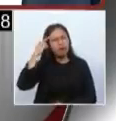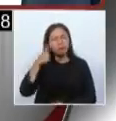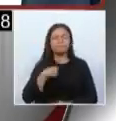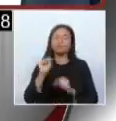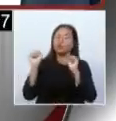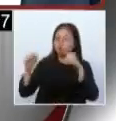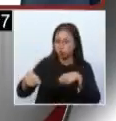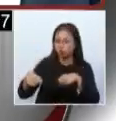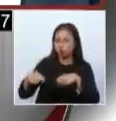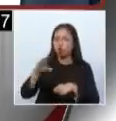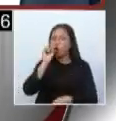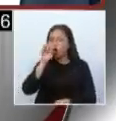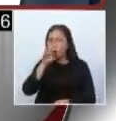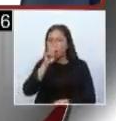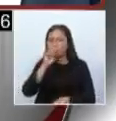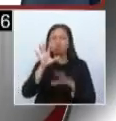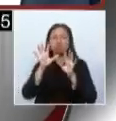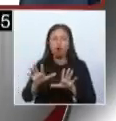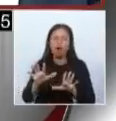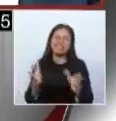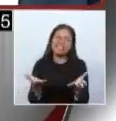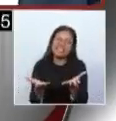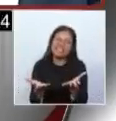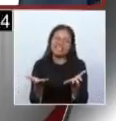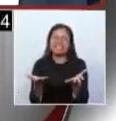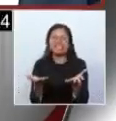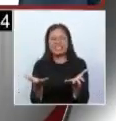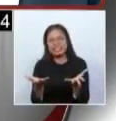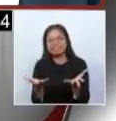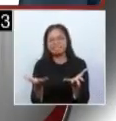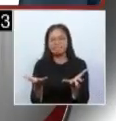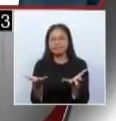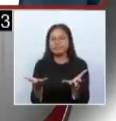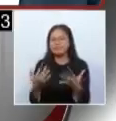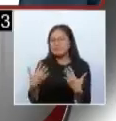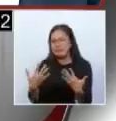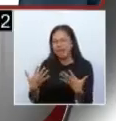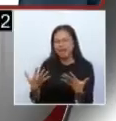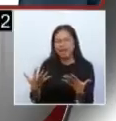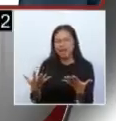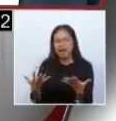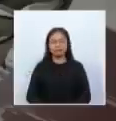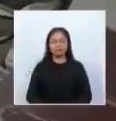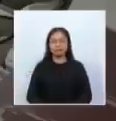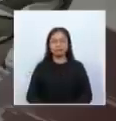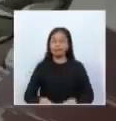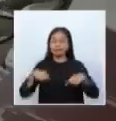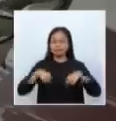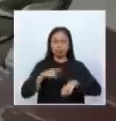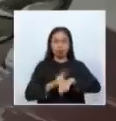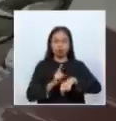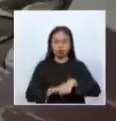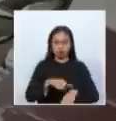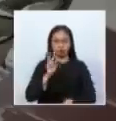itu. Prabowo juga lebih baik juga, Pak Ganjar juga baik juga. Tapi namanya netizen bilang, dia terlalu banyak bicara dan kurang